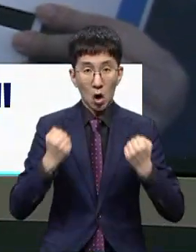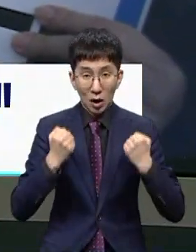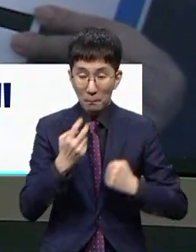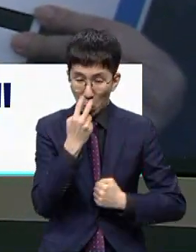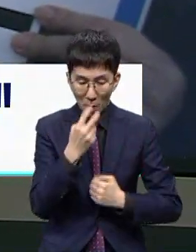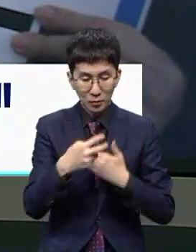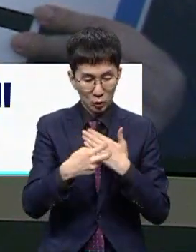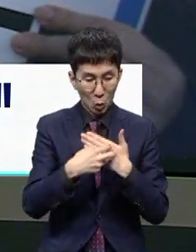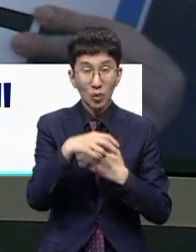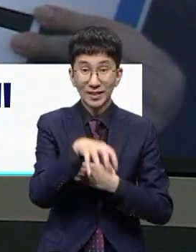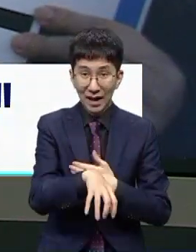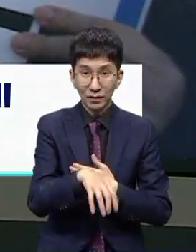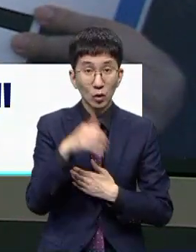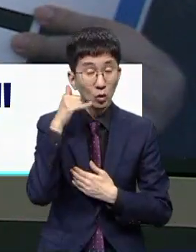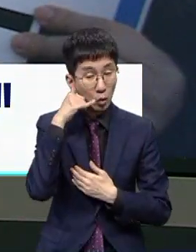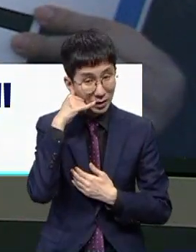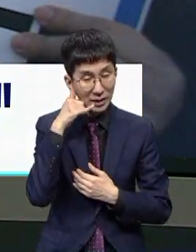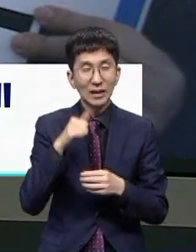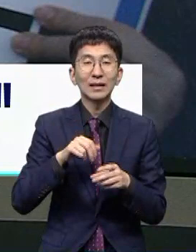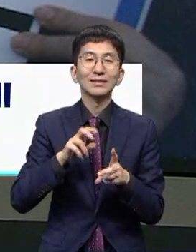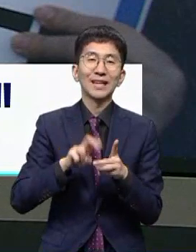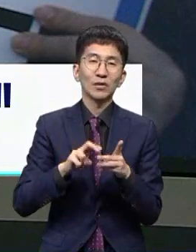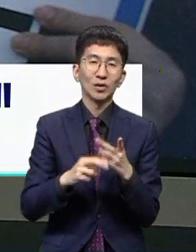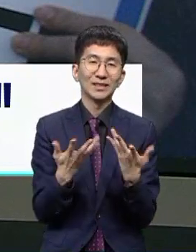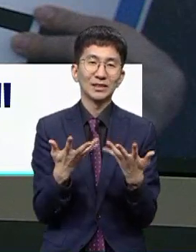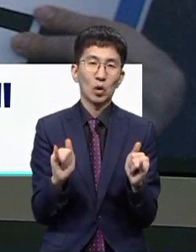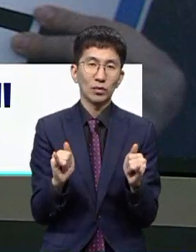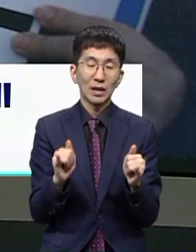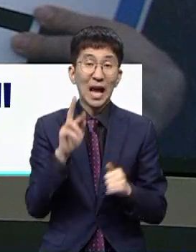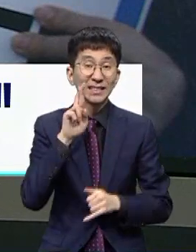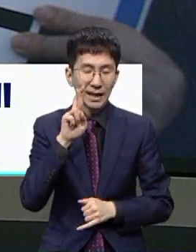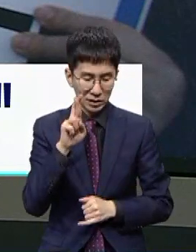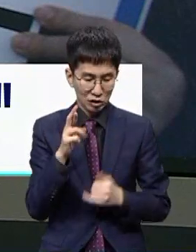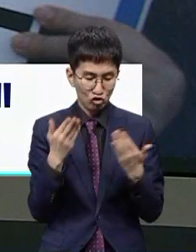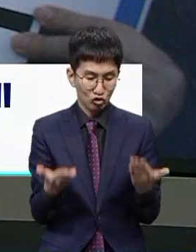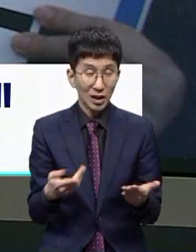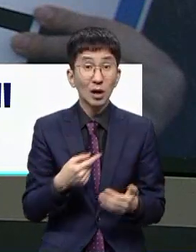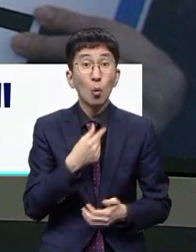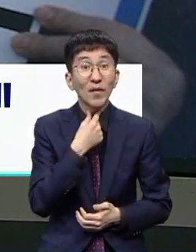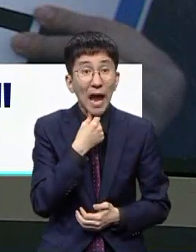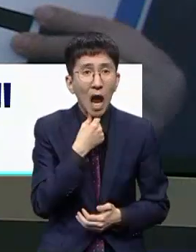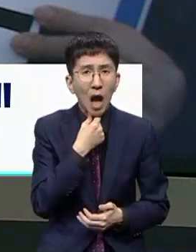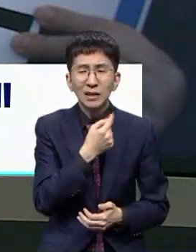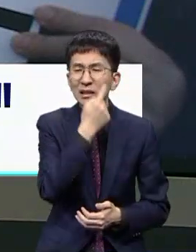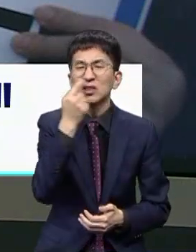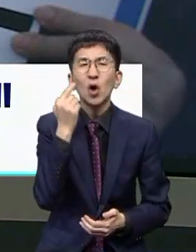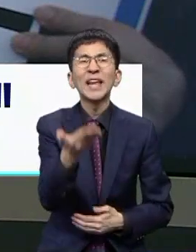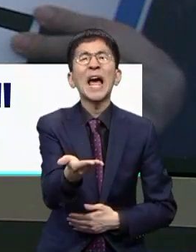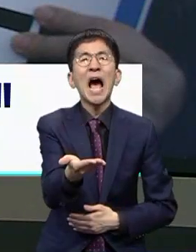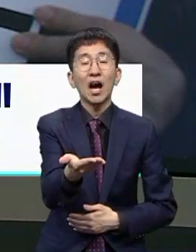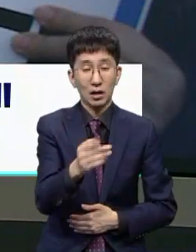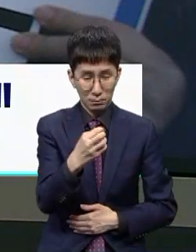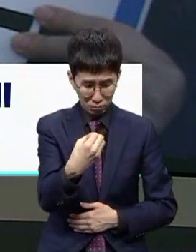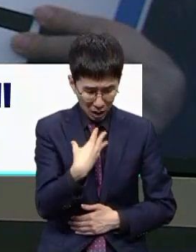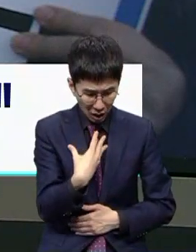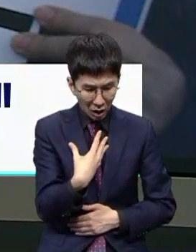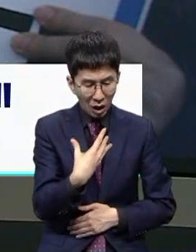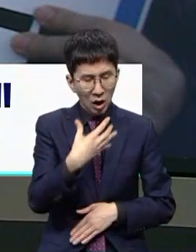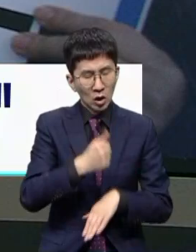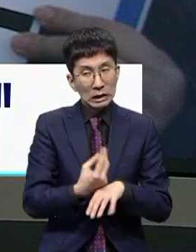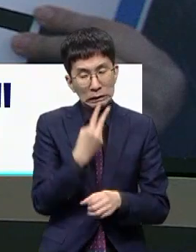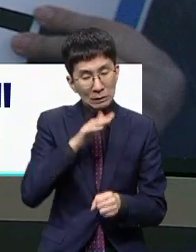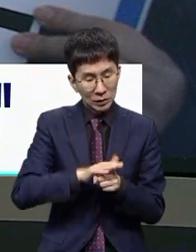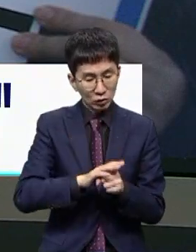고객센터 주권이 생리휴가 쓰려면 증거를 대란 요구를 받았다 며 국가인권위 진정을 냈습니다 한소희 기자가